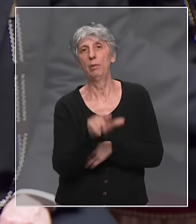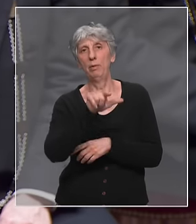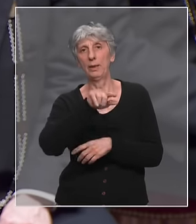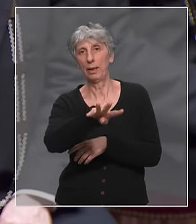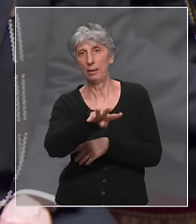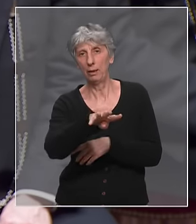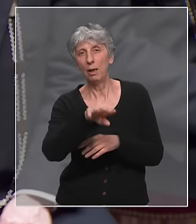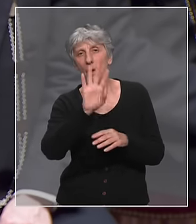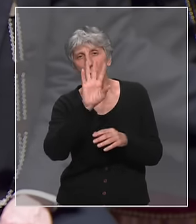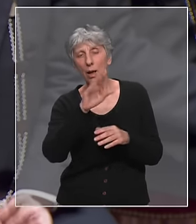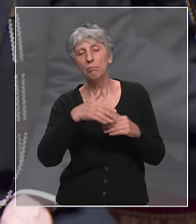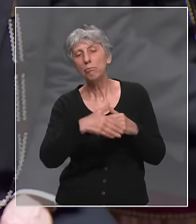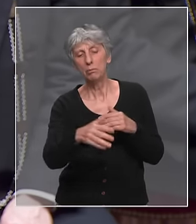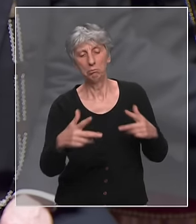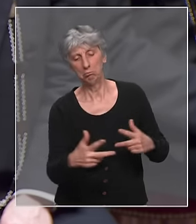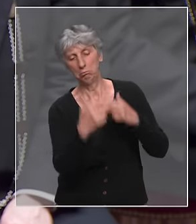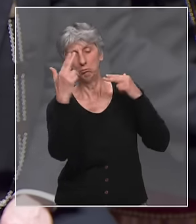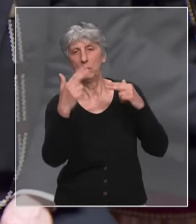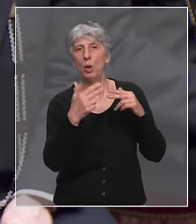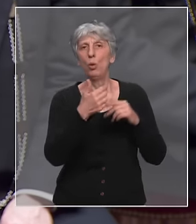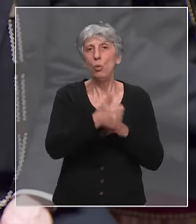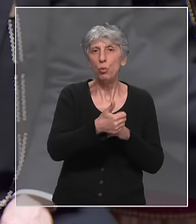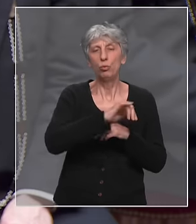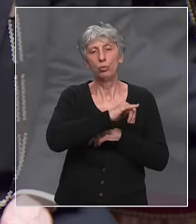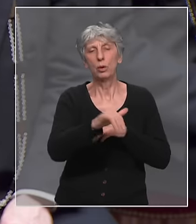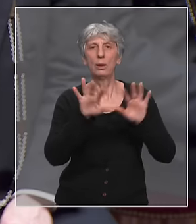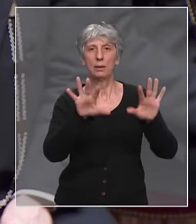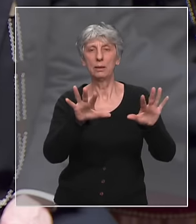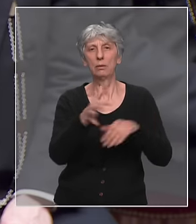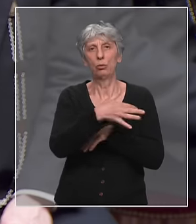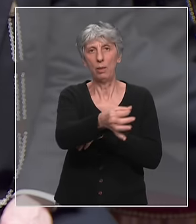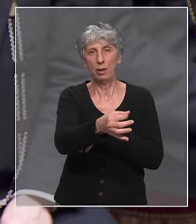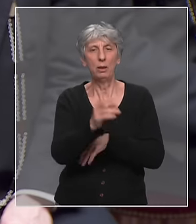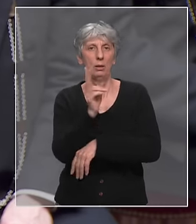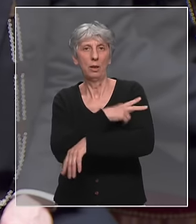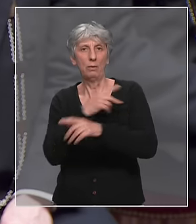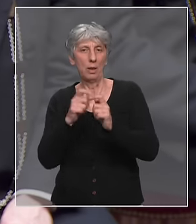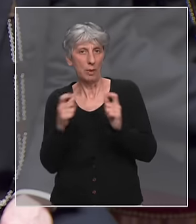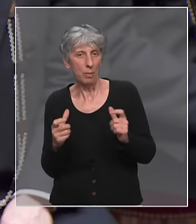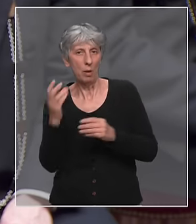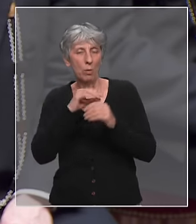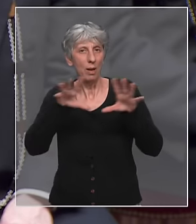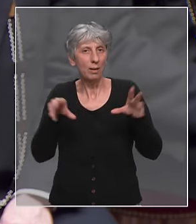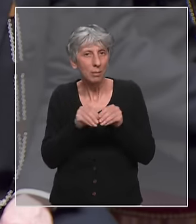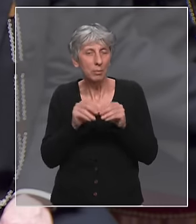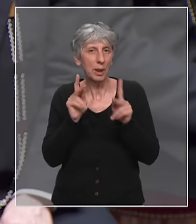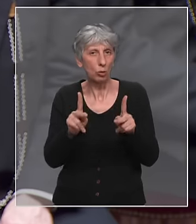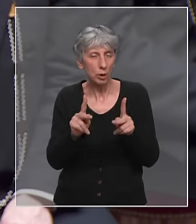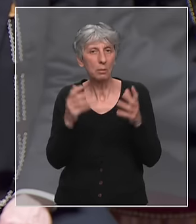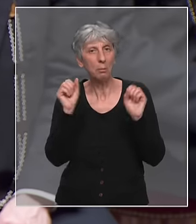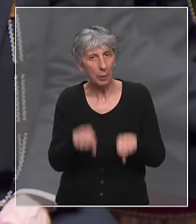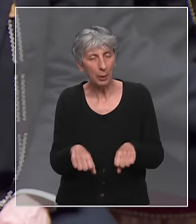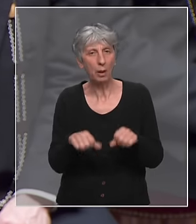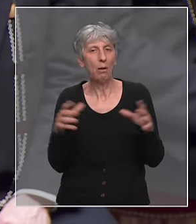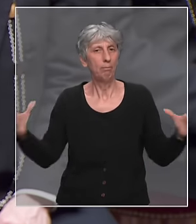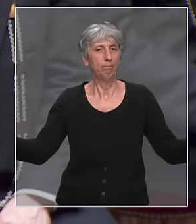sur une période de l'année allant d'une à 10 semaines, les chefs d'établissement et les équipes pédagogiques qui le souhaitent pourront réunir en français et en